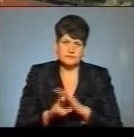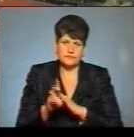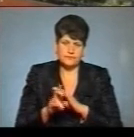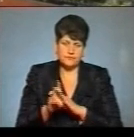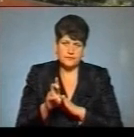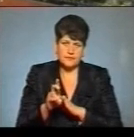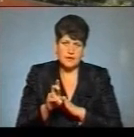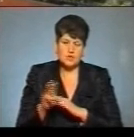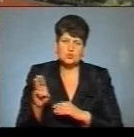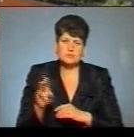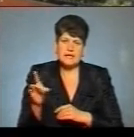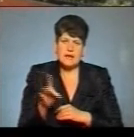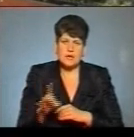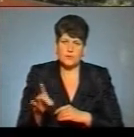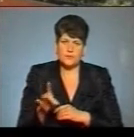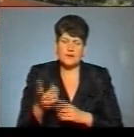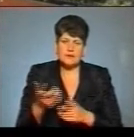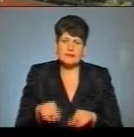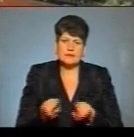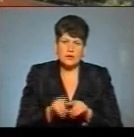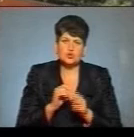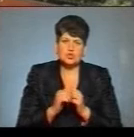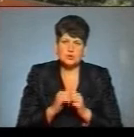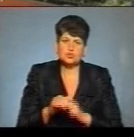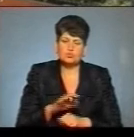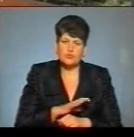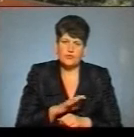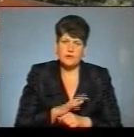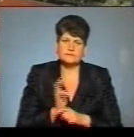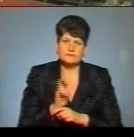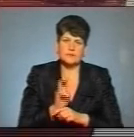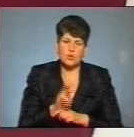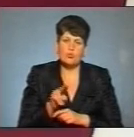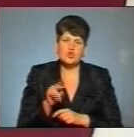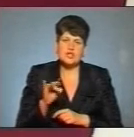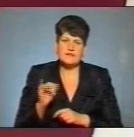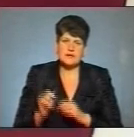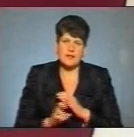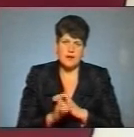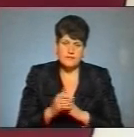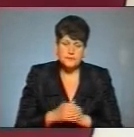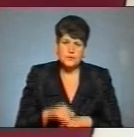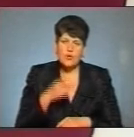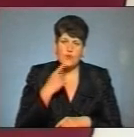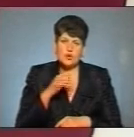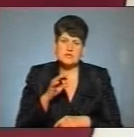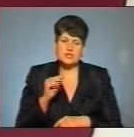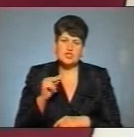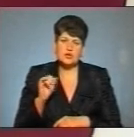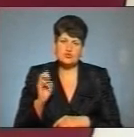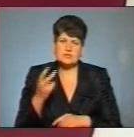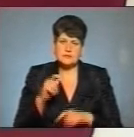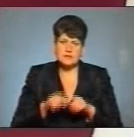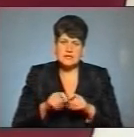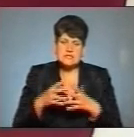церков Шумського району, які також часто бувають відвідувачами Почаївської лаври. За словами Оксани Чайчук, зараз обстежують